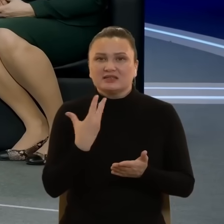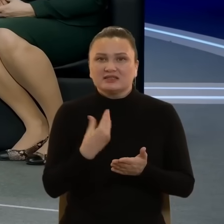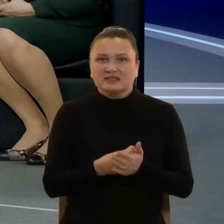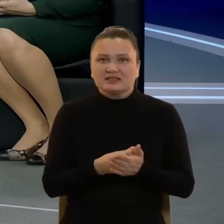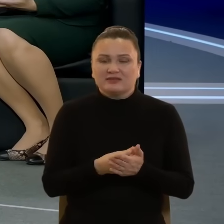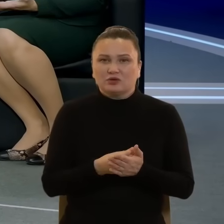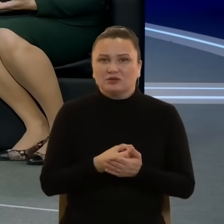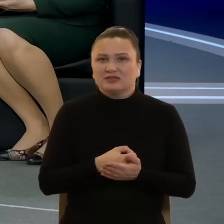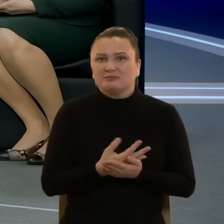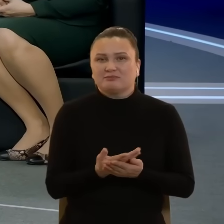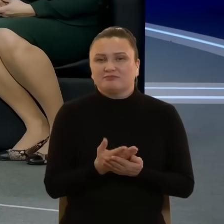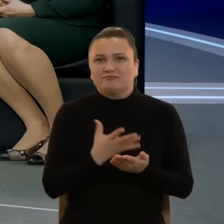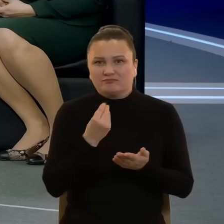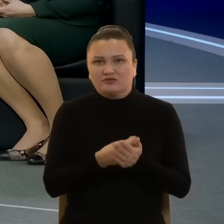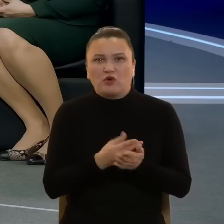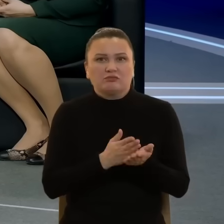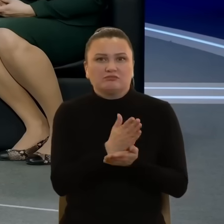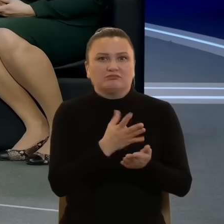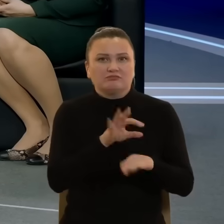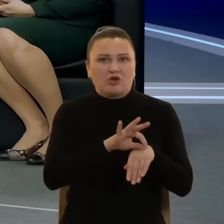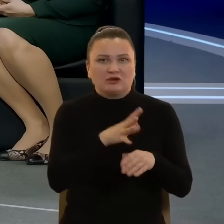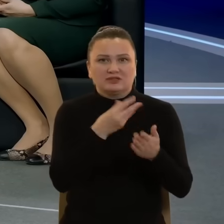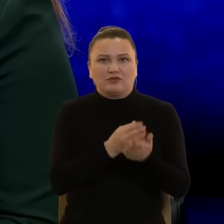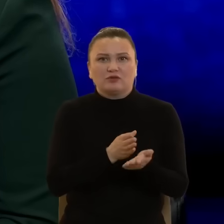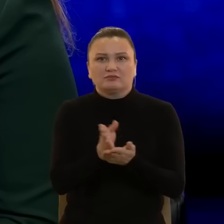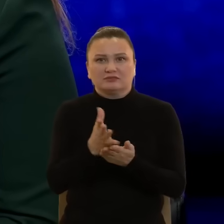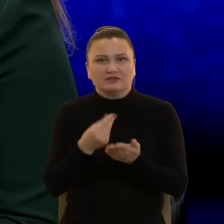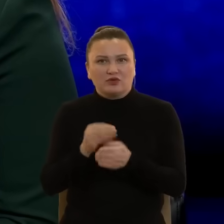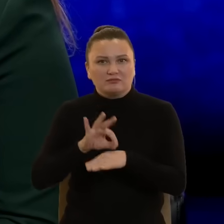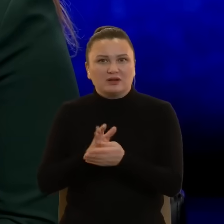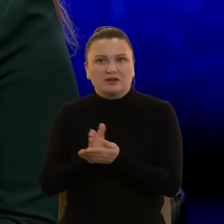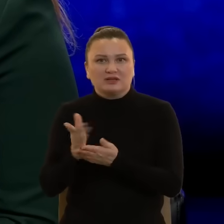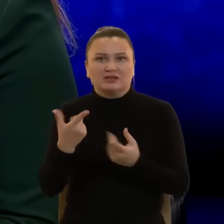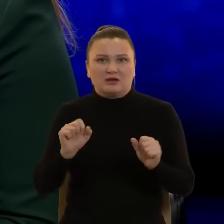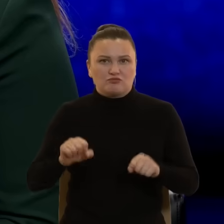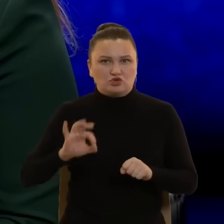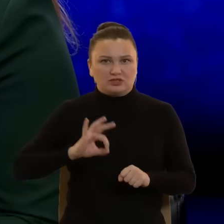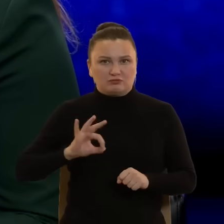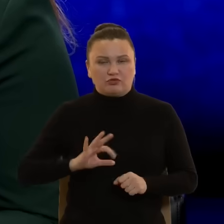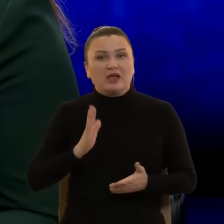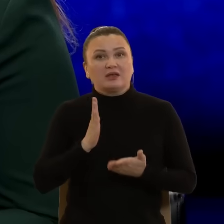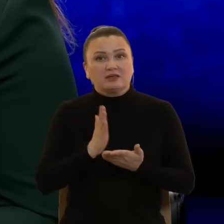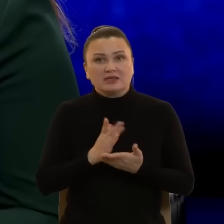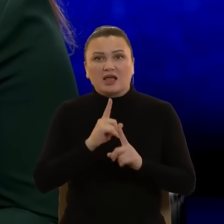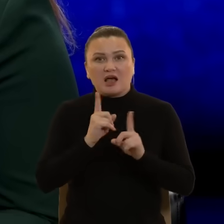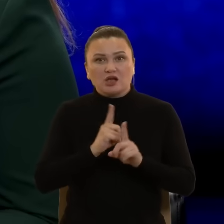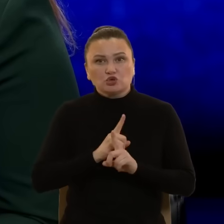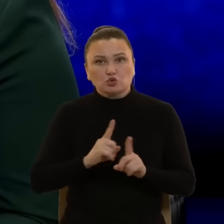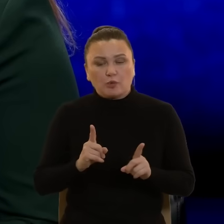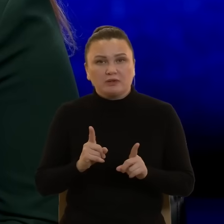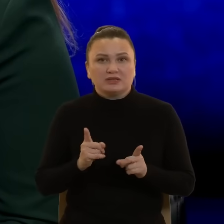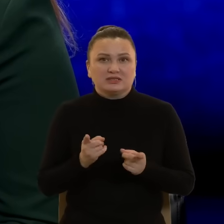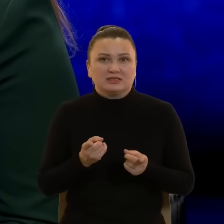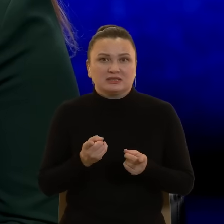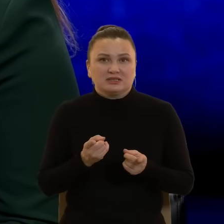спектр активности, то есть профиль тех инфекций, в отношении которых он может использоваться, есть особенности, какие-то